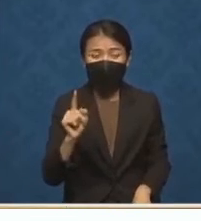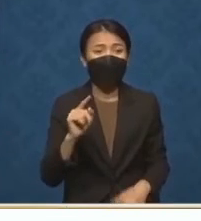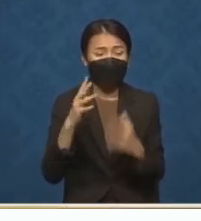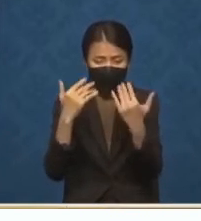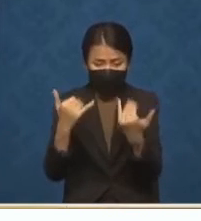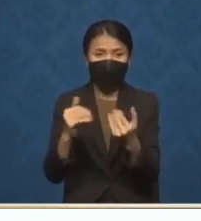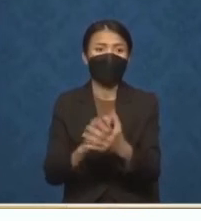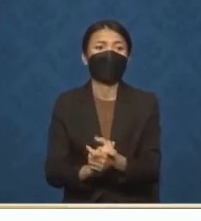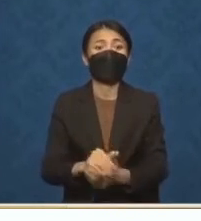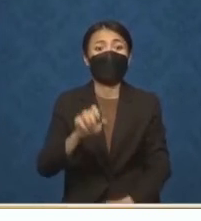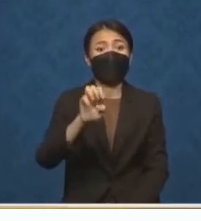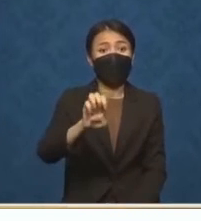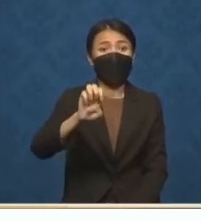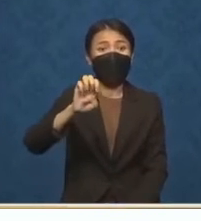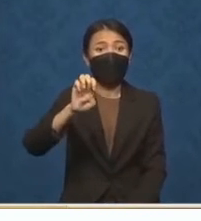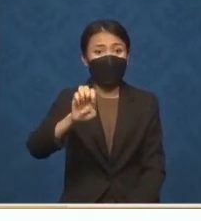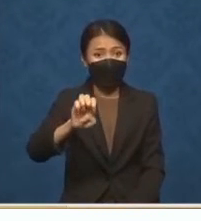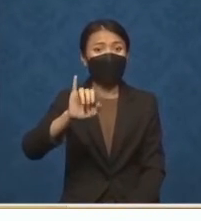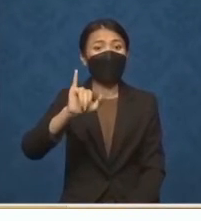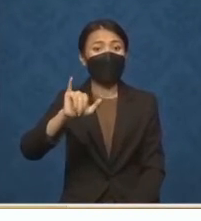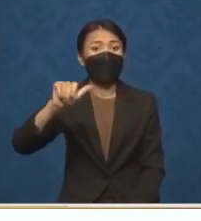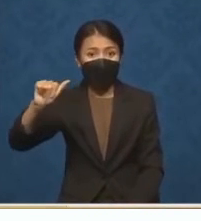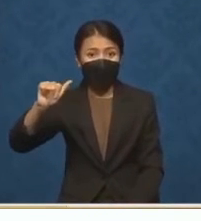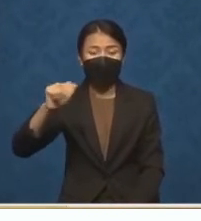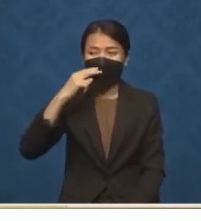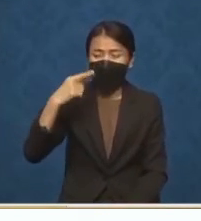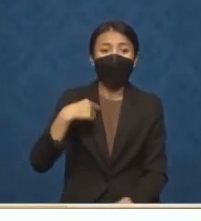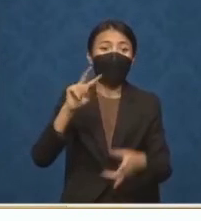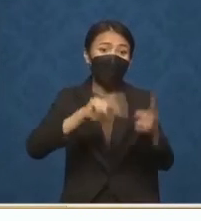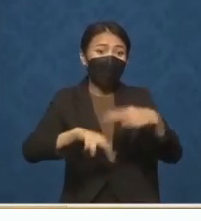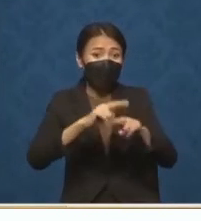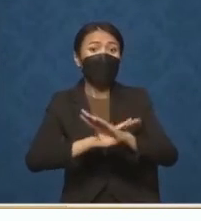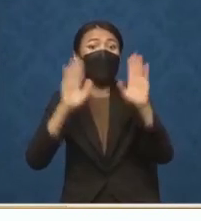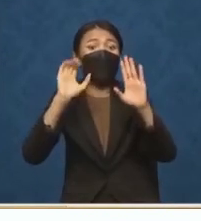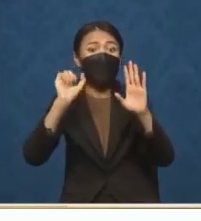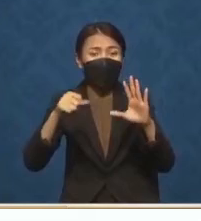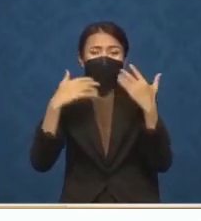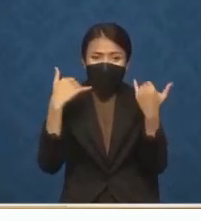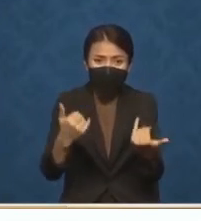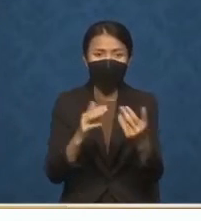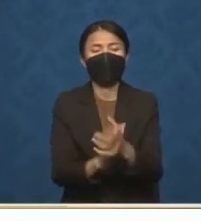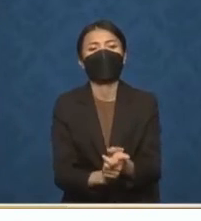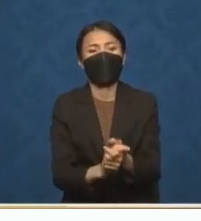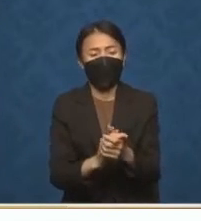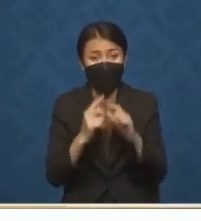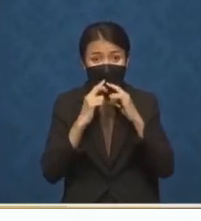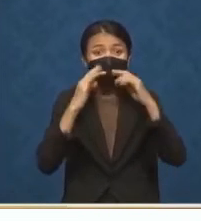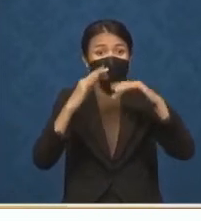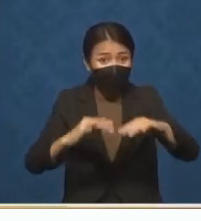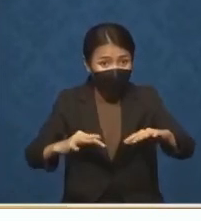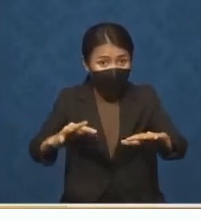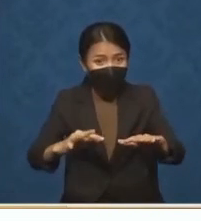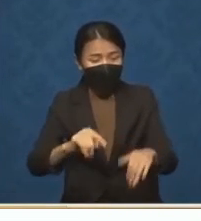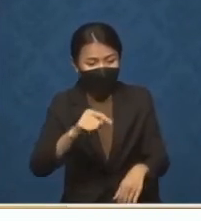ยกเว้การทำ EAA เกิการแพรระบาดของการทำกำแพงการขึ้น อย่มนัยสำคัญ